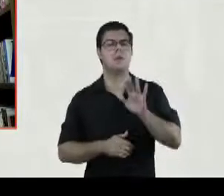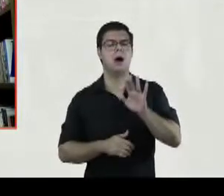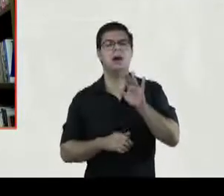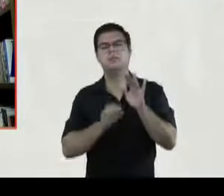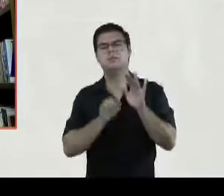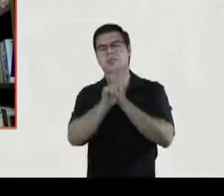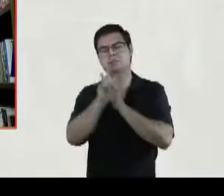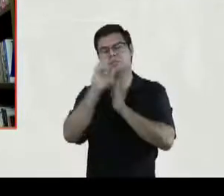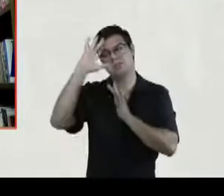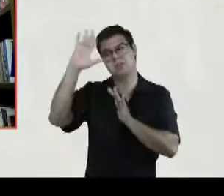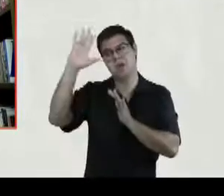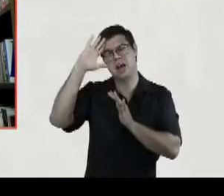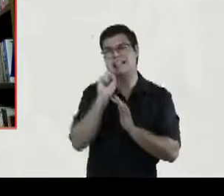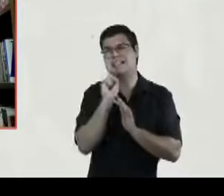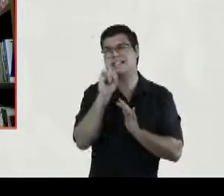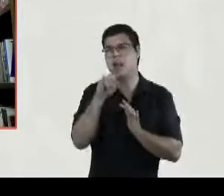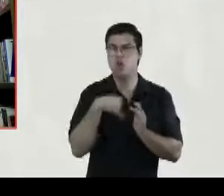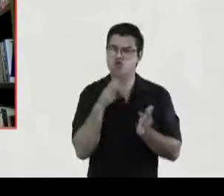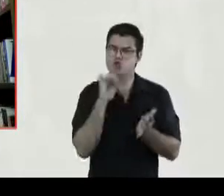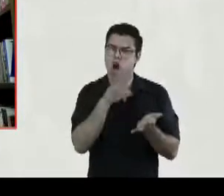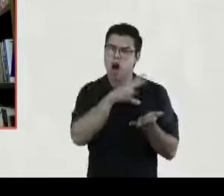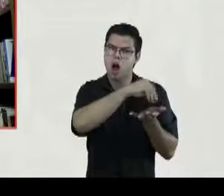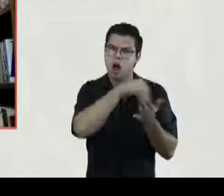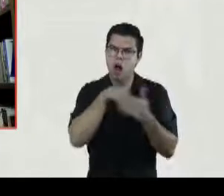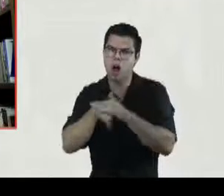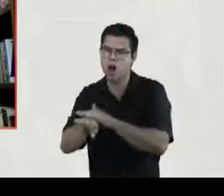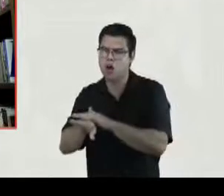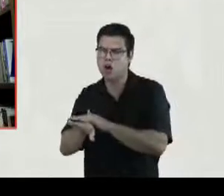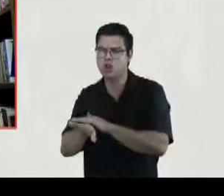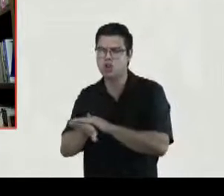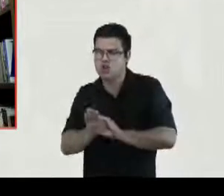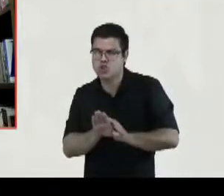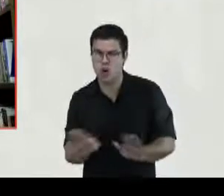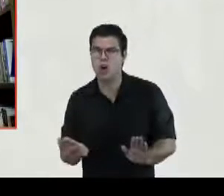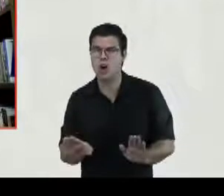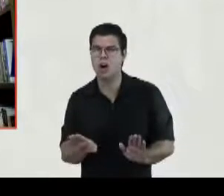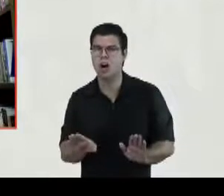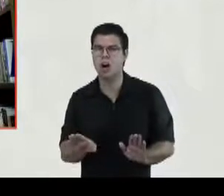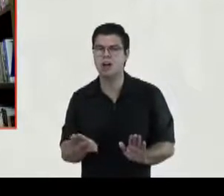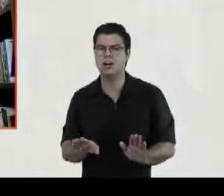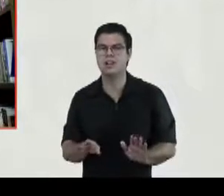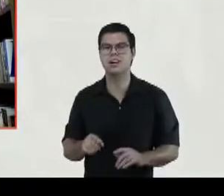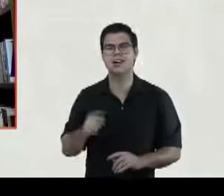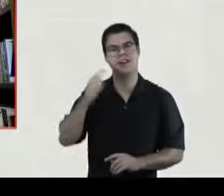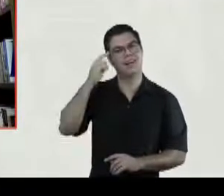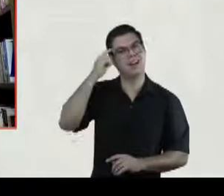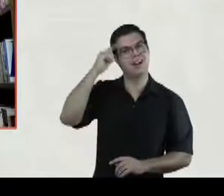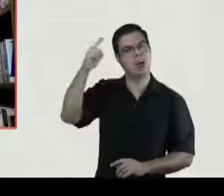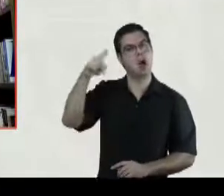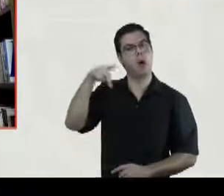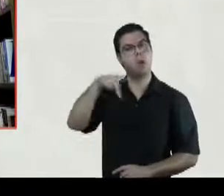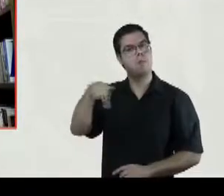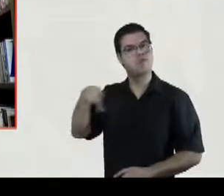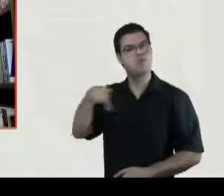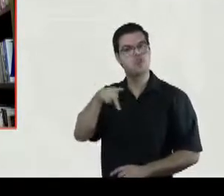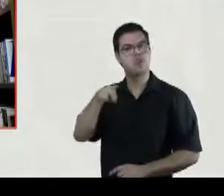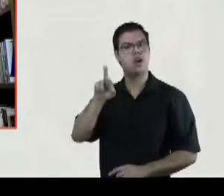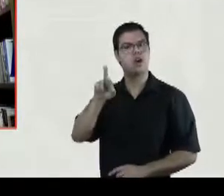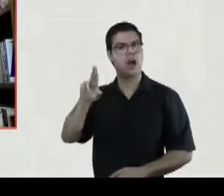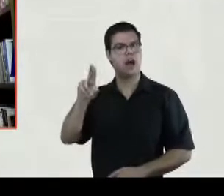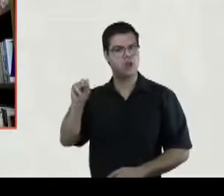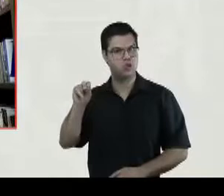Ich glaube, genauso wie Professor Ricardo, dass das Digitale und das